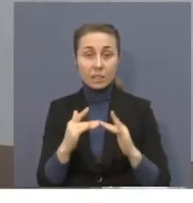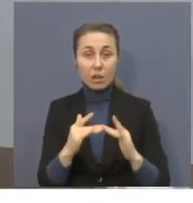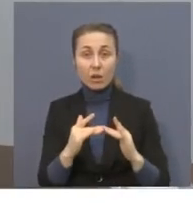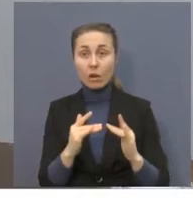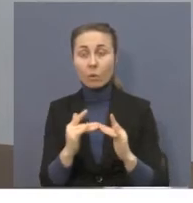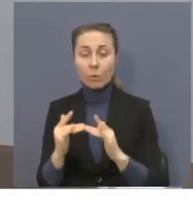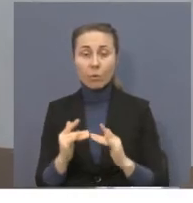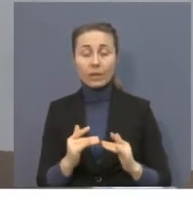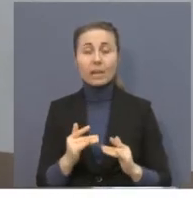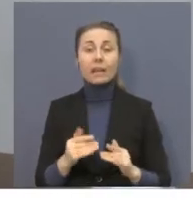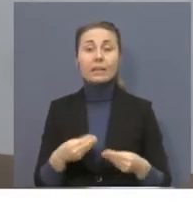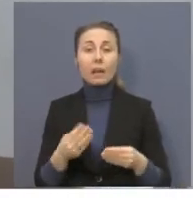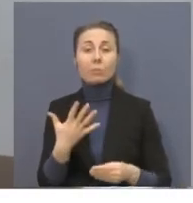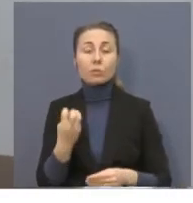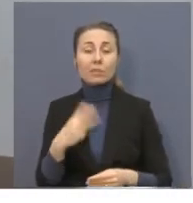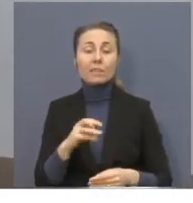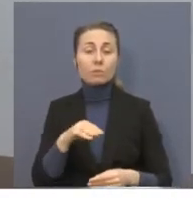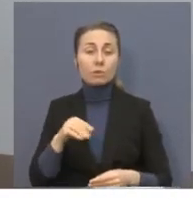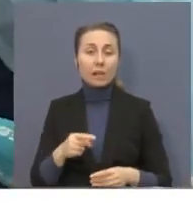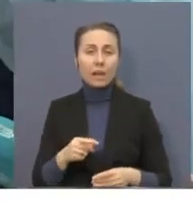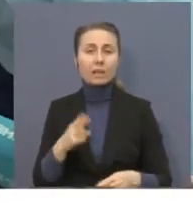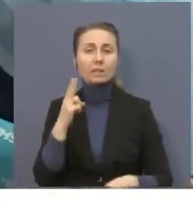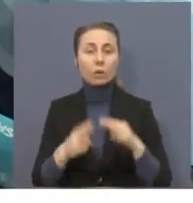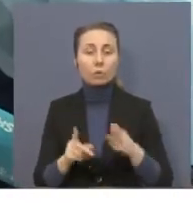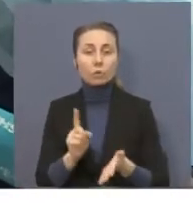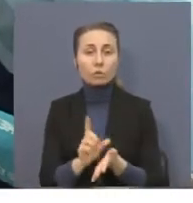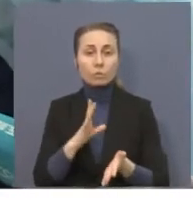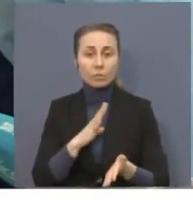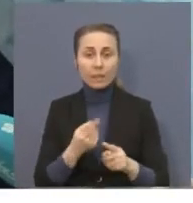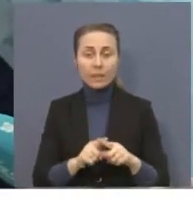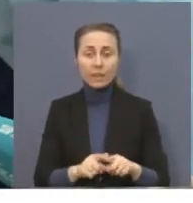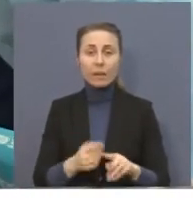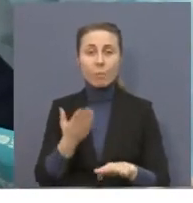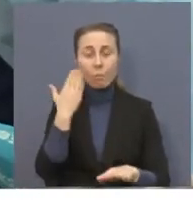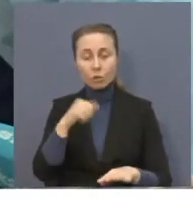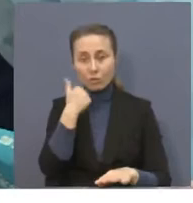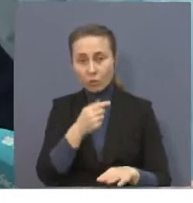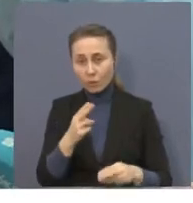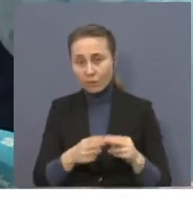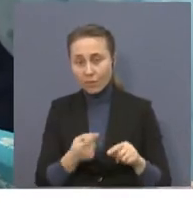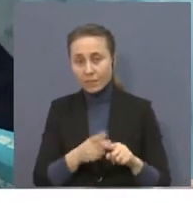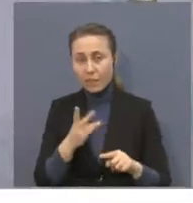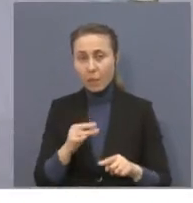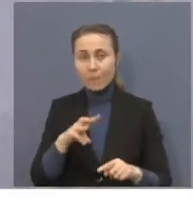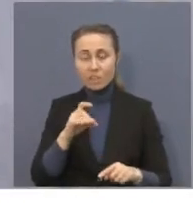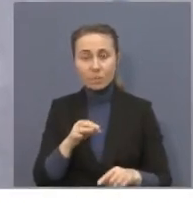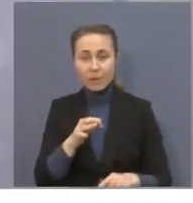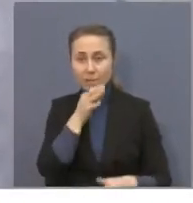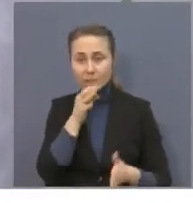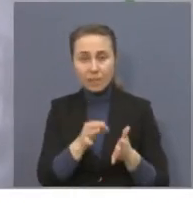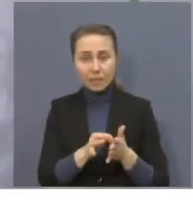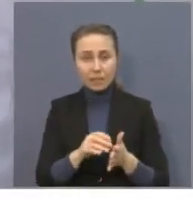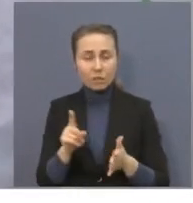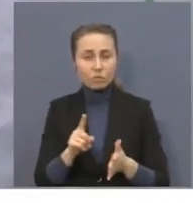выделено 530 миллионов тенге. Объект должен был быть введен в эксплуатацию в конце прошлого года. Ермек Маржакпаев подверг